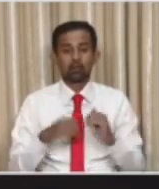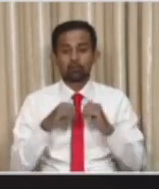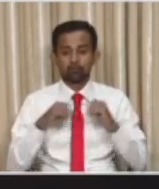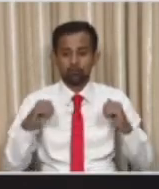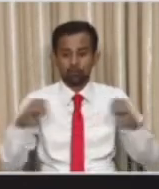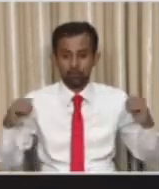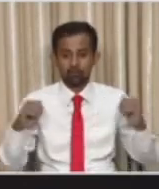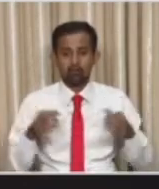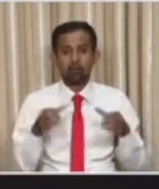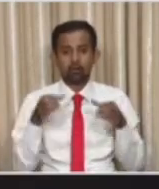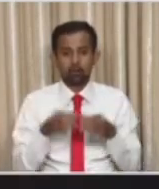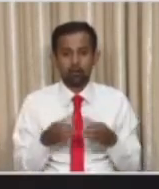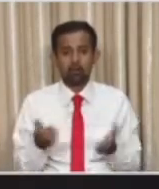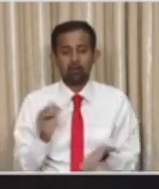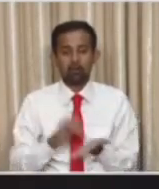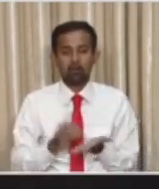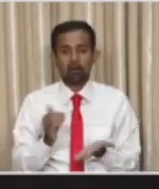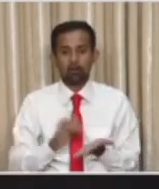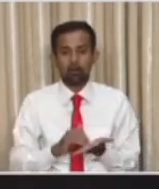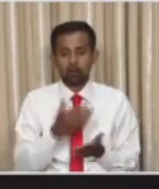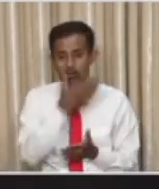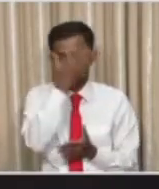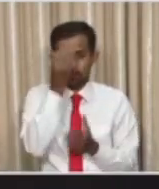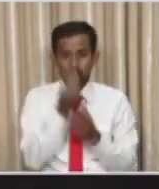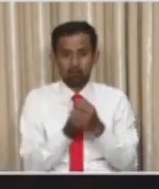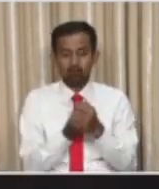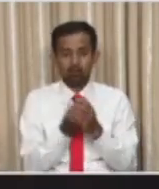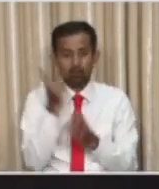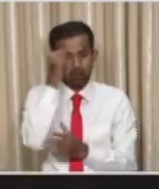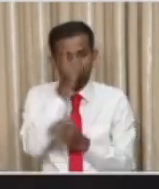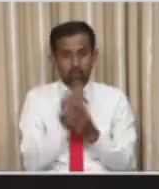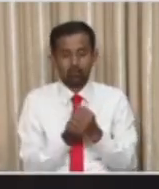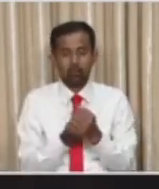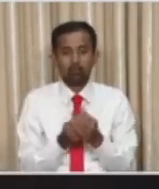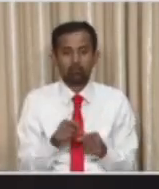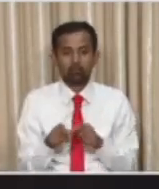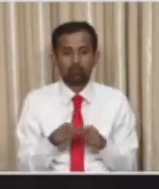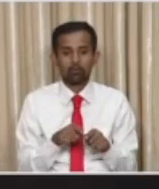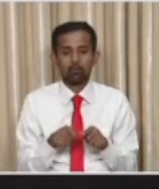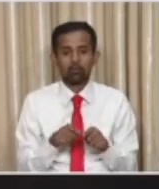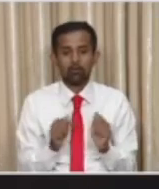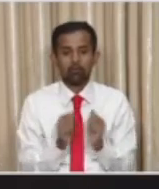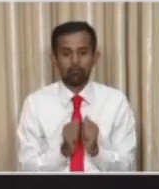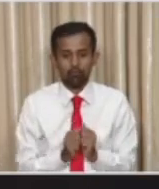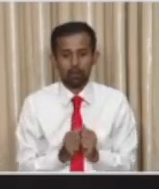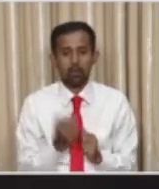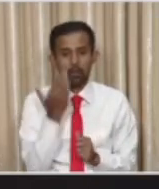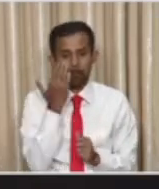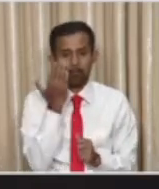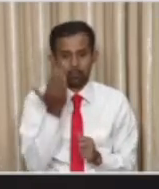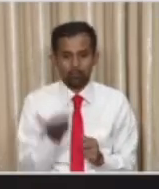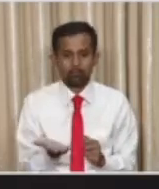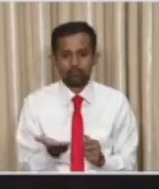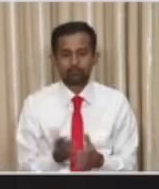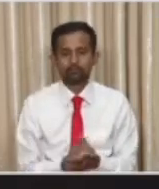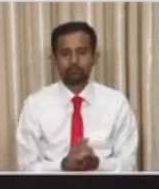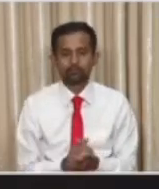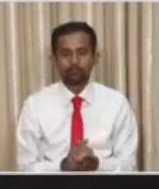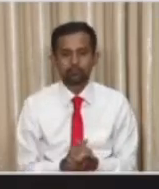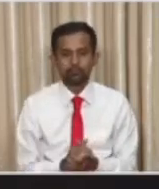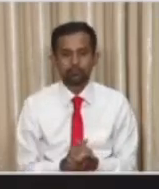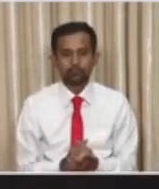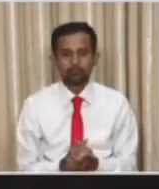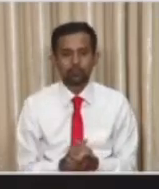utsaha gatta kandayam nawata watawak jaatiwadi aagamwadi aakarren katiyudu karana apita peena garu sabhaputtumen e nisa